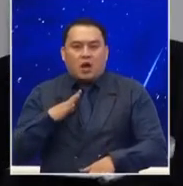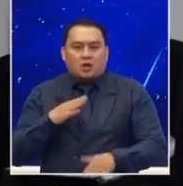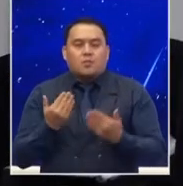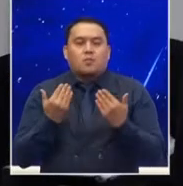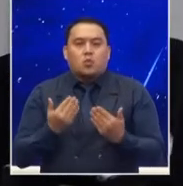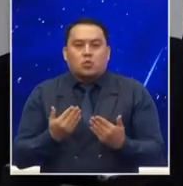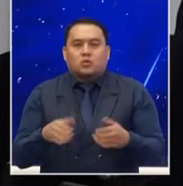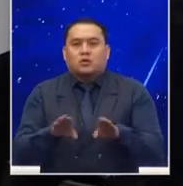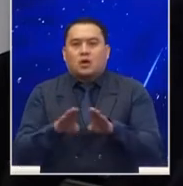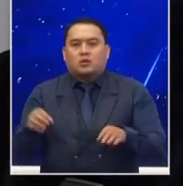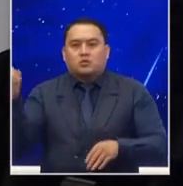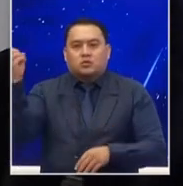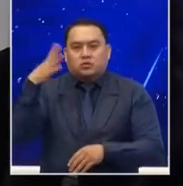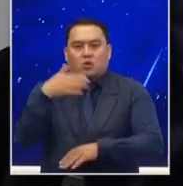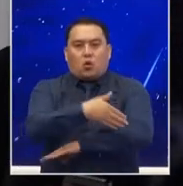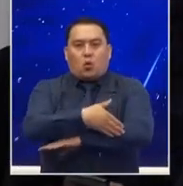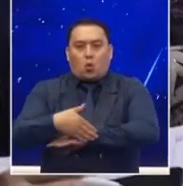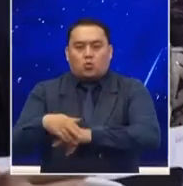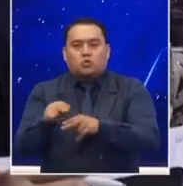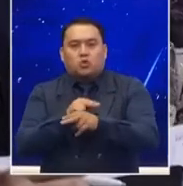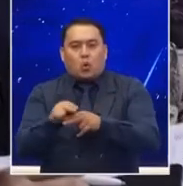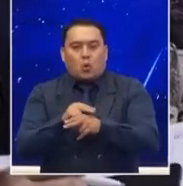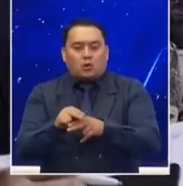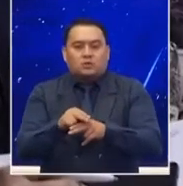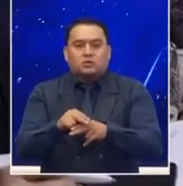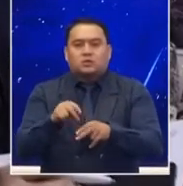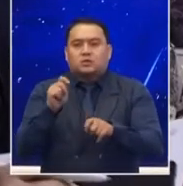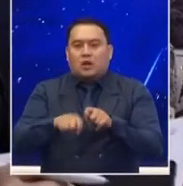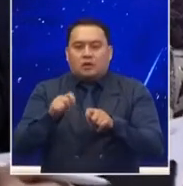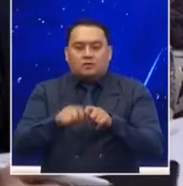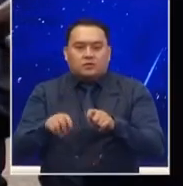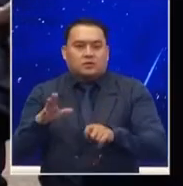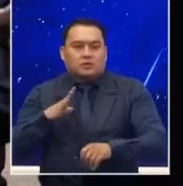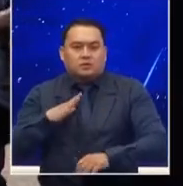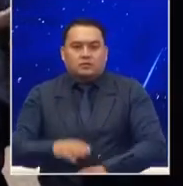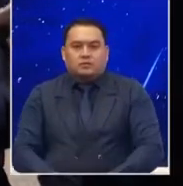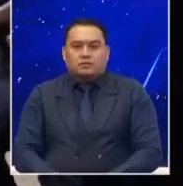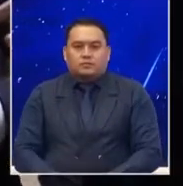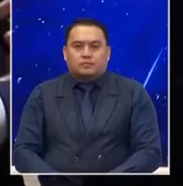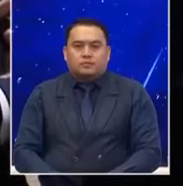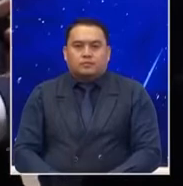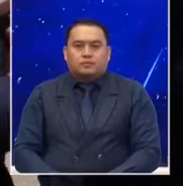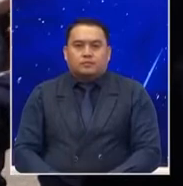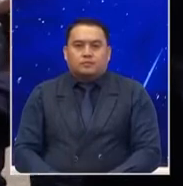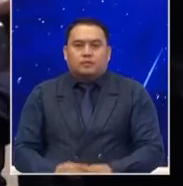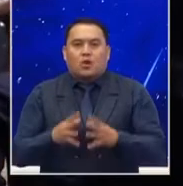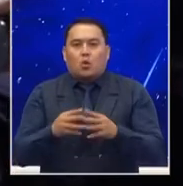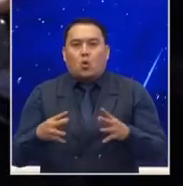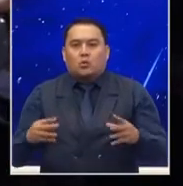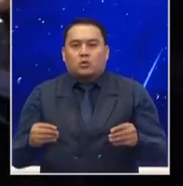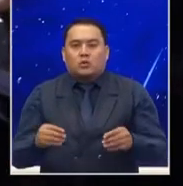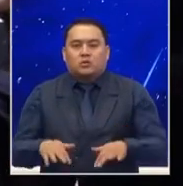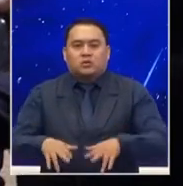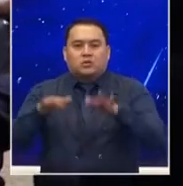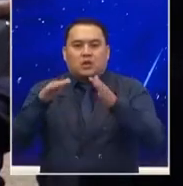да жарықтандыруды, көшелерін жолдарын жөндеуді тағы да бір қаперге салды. Көктемде грязь, топырақ,